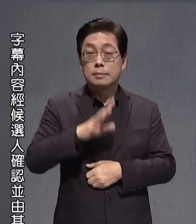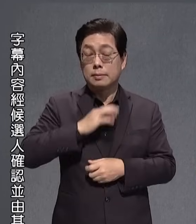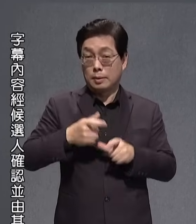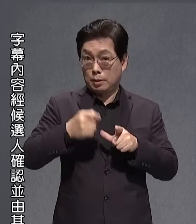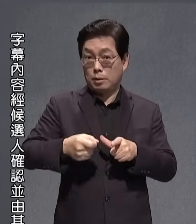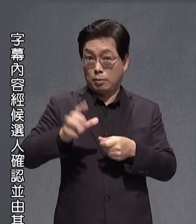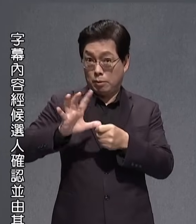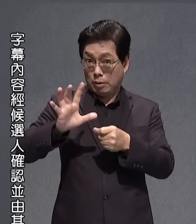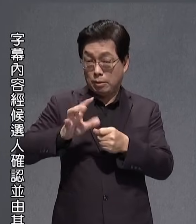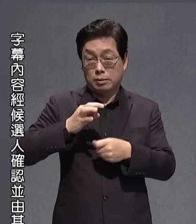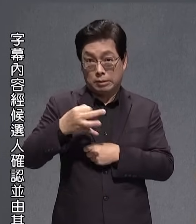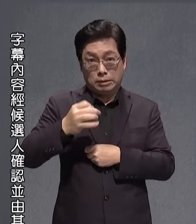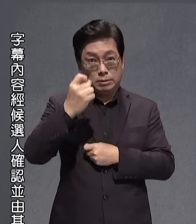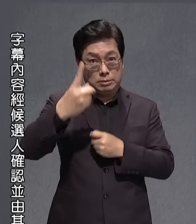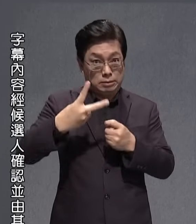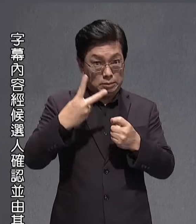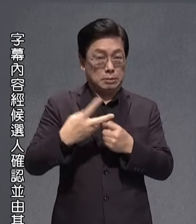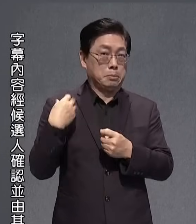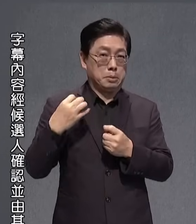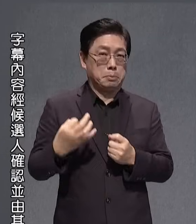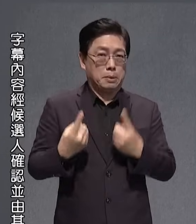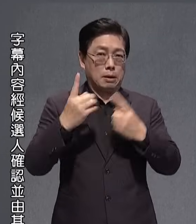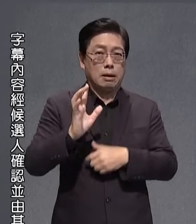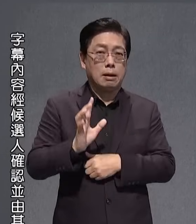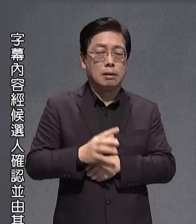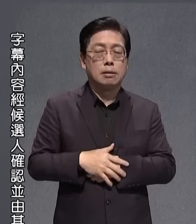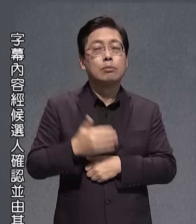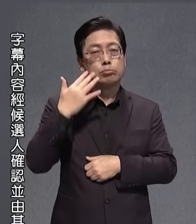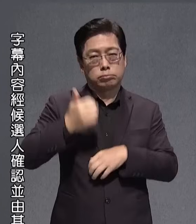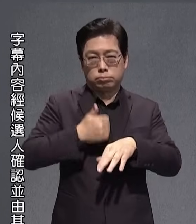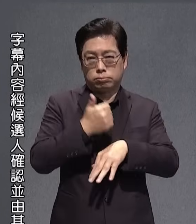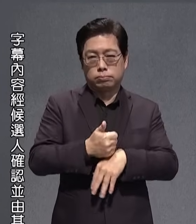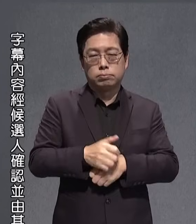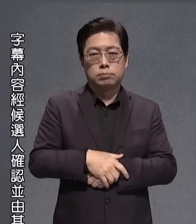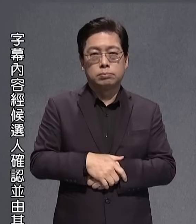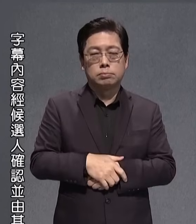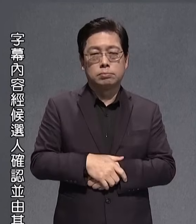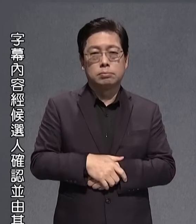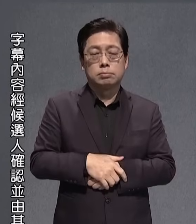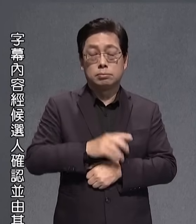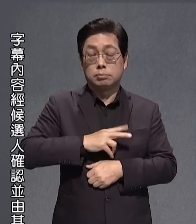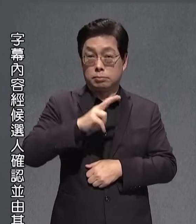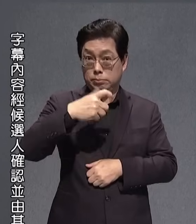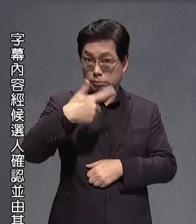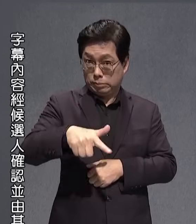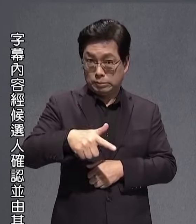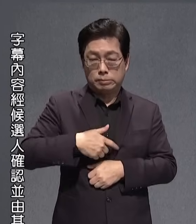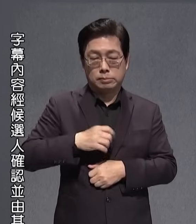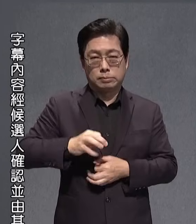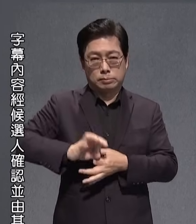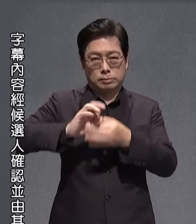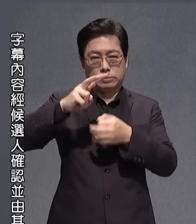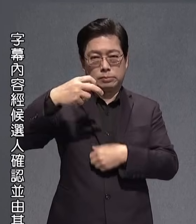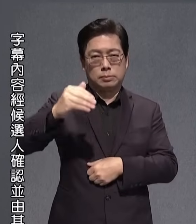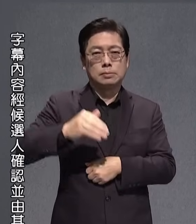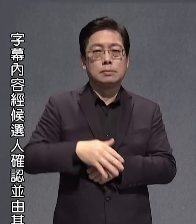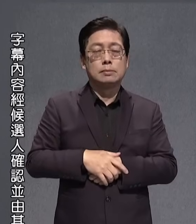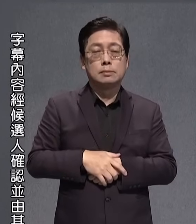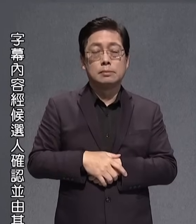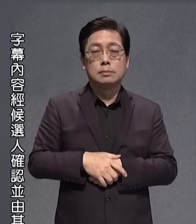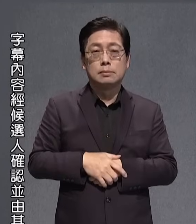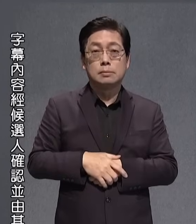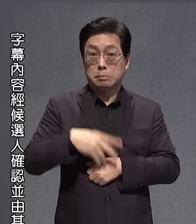价格十二年也不爱调整啦。我若上任，我就对26块，到调到29块。